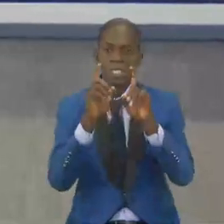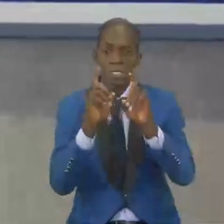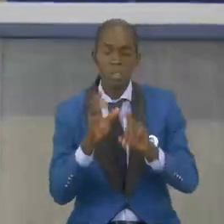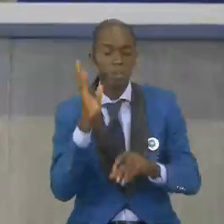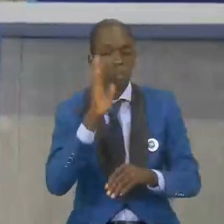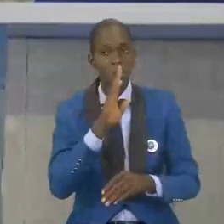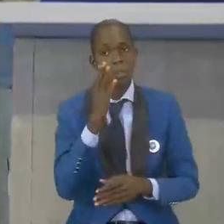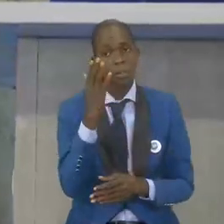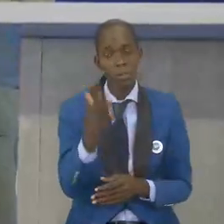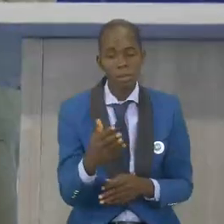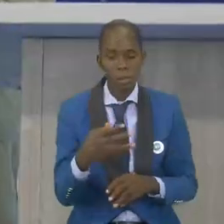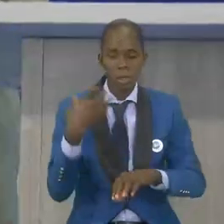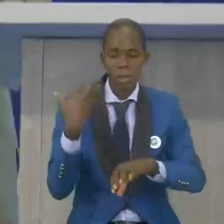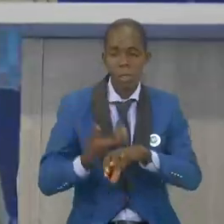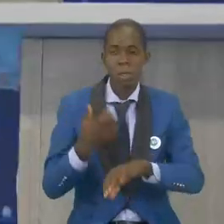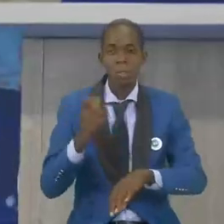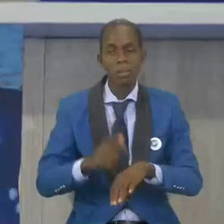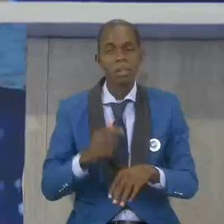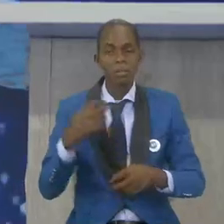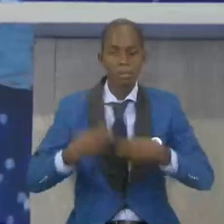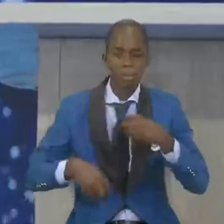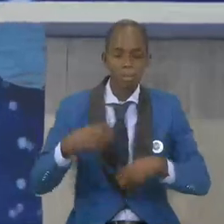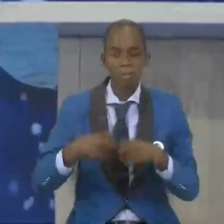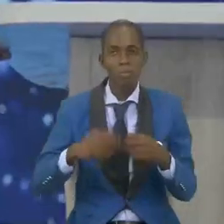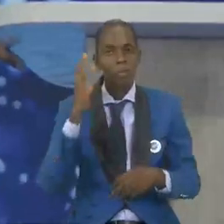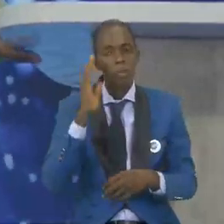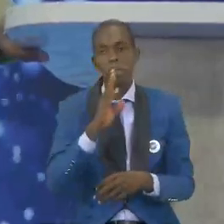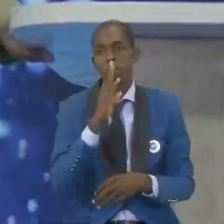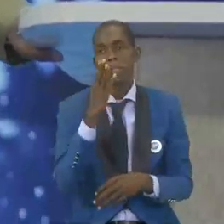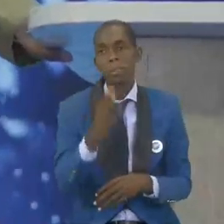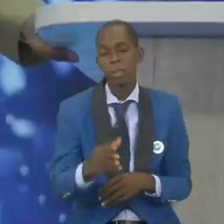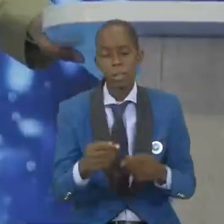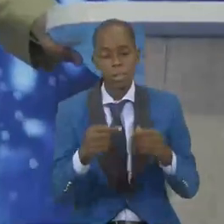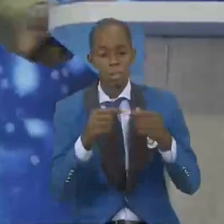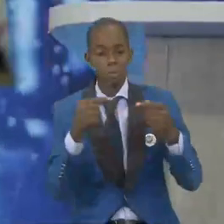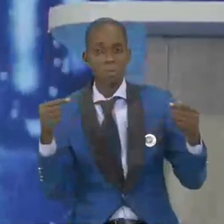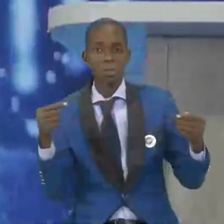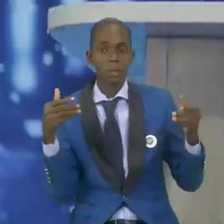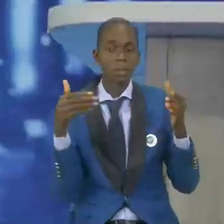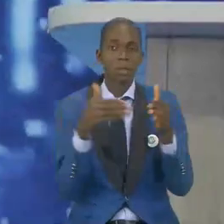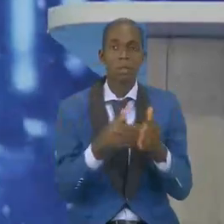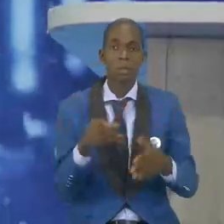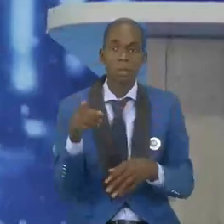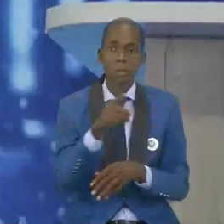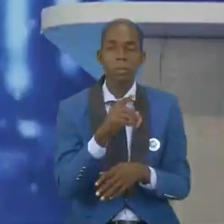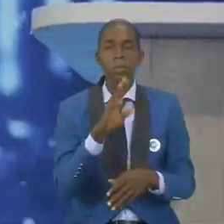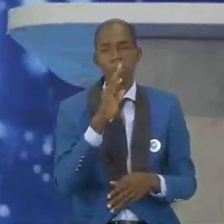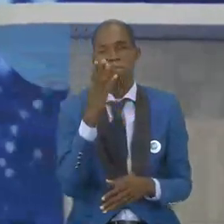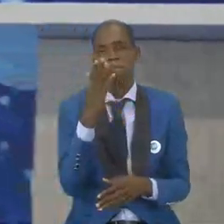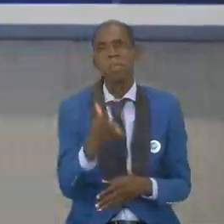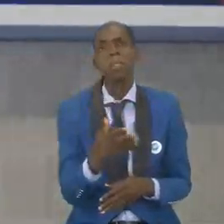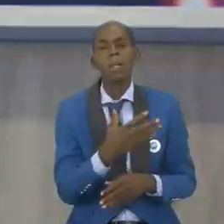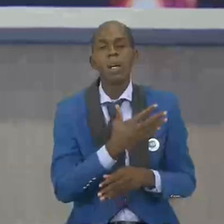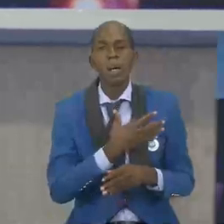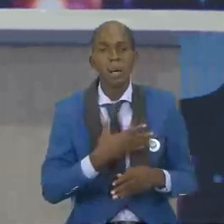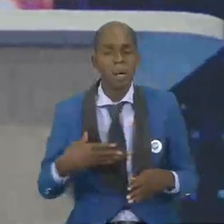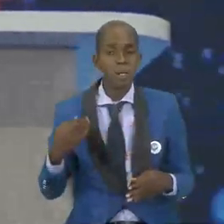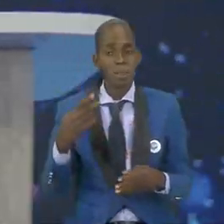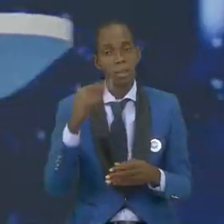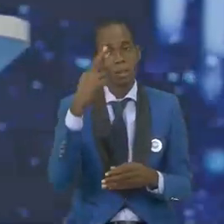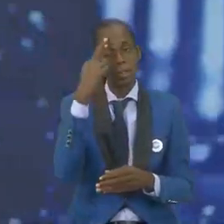là, les difficultés, les défis seront là, les oppositions seront là. Et la raison pour